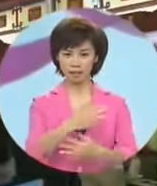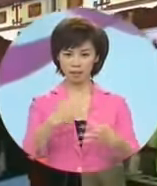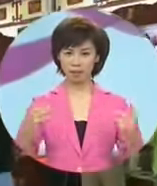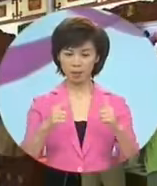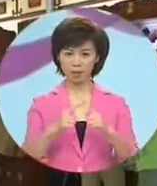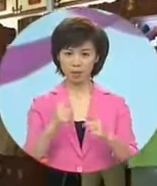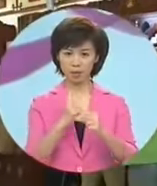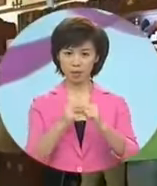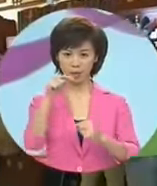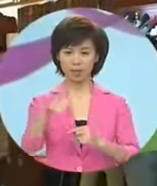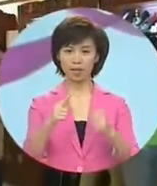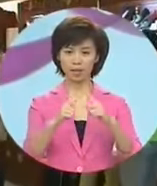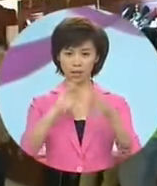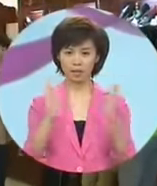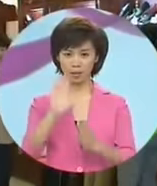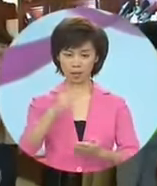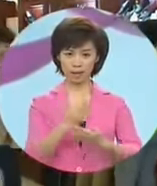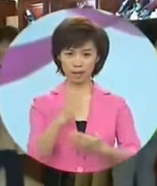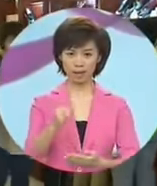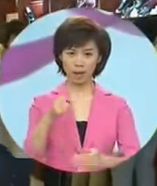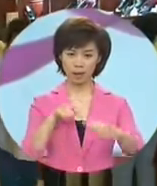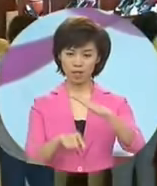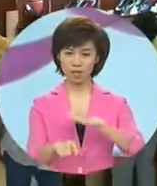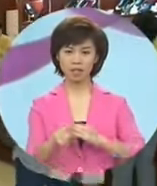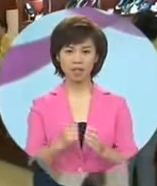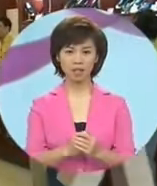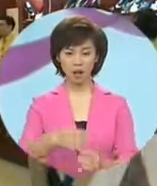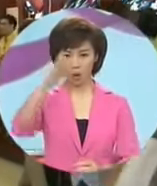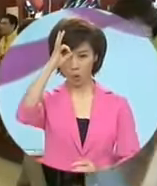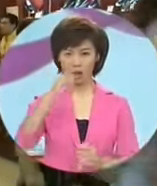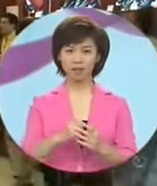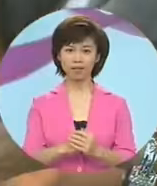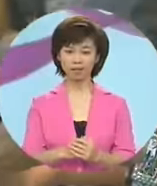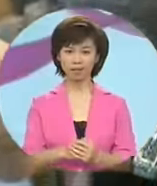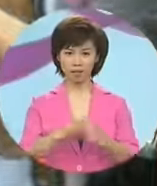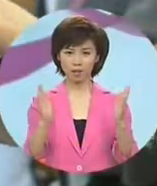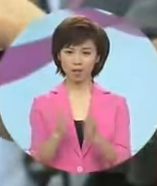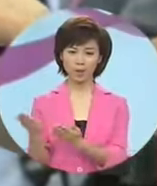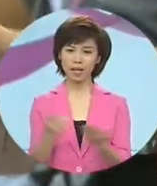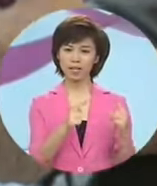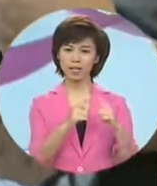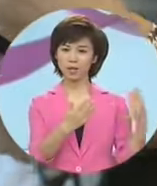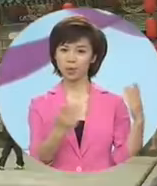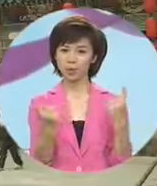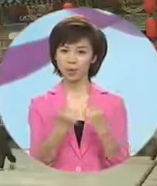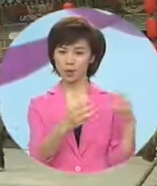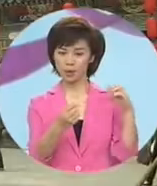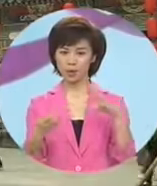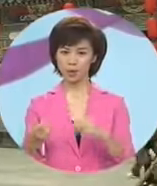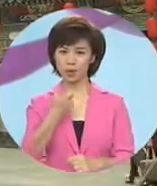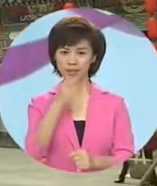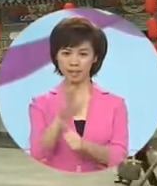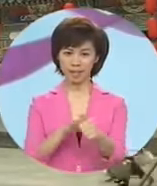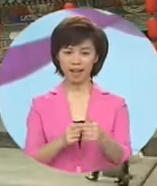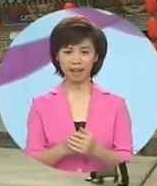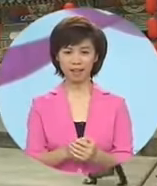脚、那绣品，那透射着深厚皇城印记的各类符号，也能让人对传统鞋文化一饱眼福。偏爱老字号的